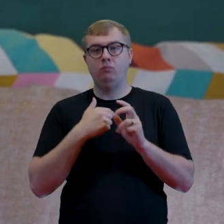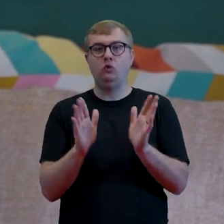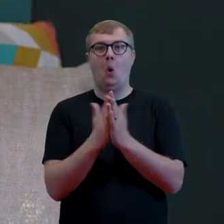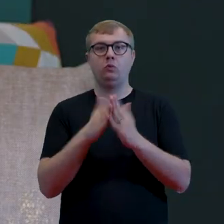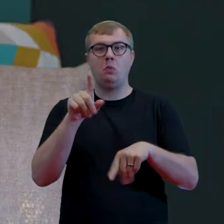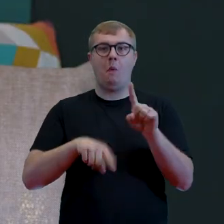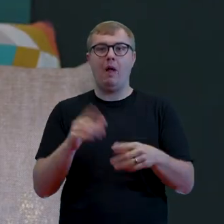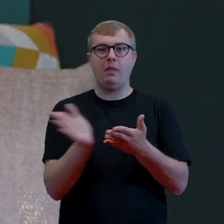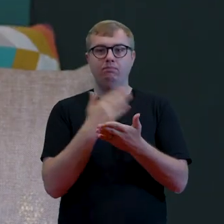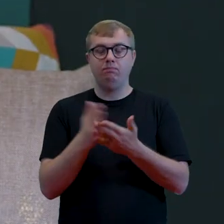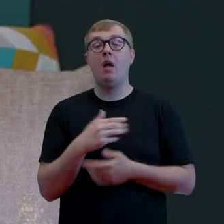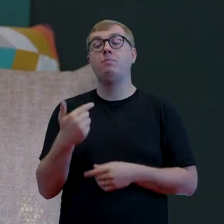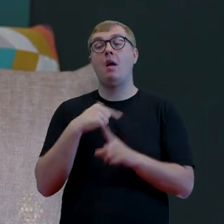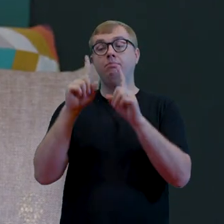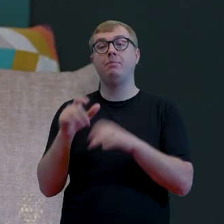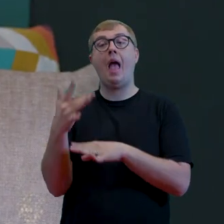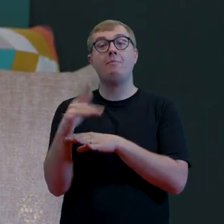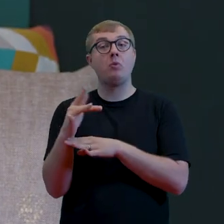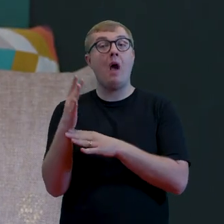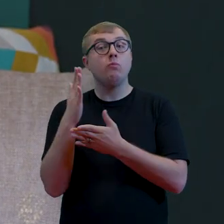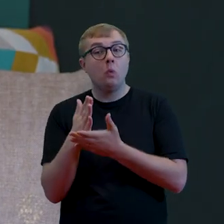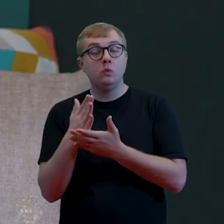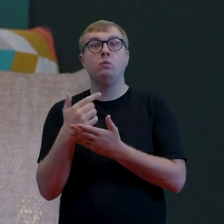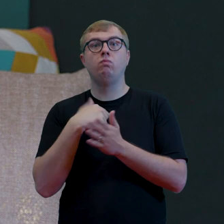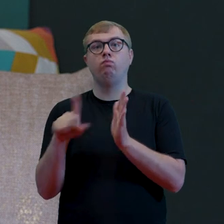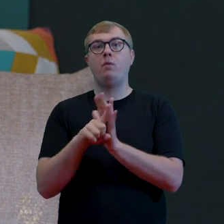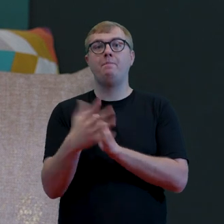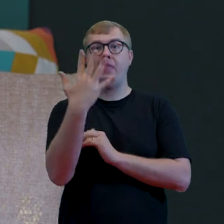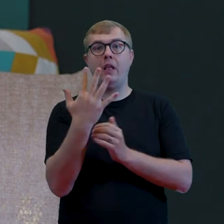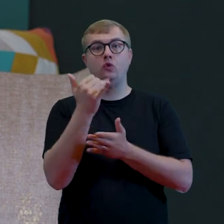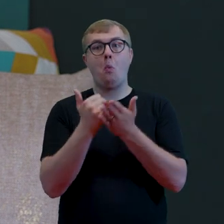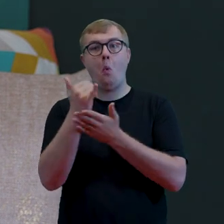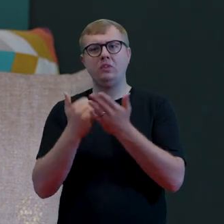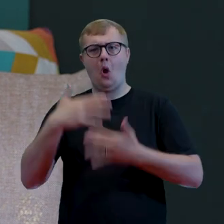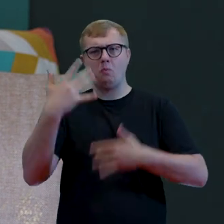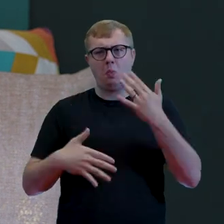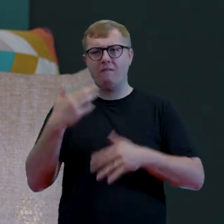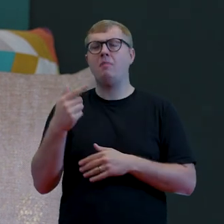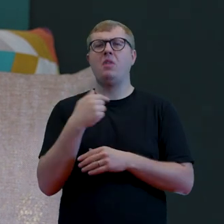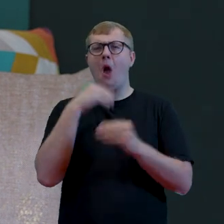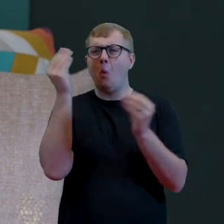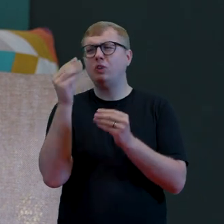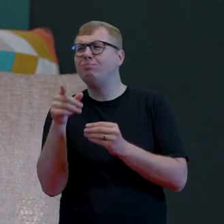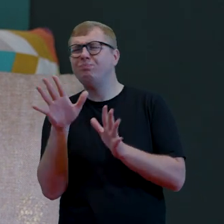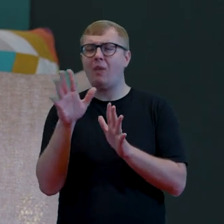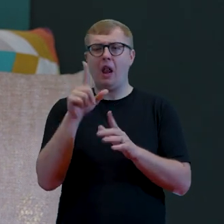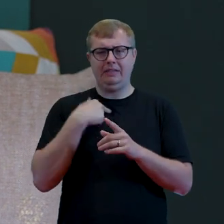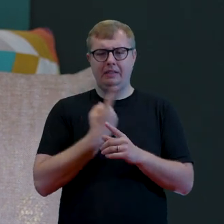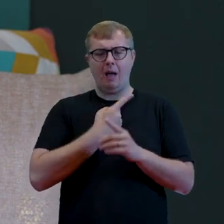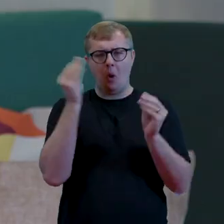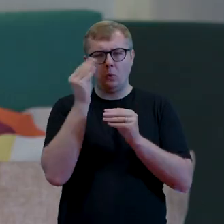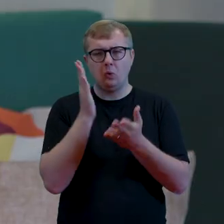papierowe kiedy przyszłam na emeryturę poszłam na 5 kursów komputerowych niewiele się nauczyłam Uczyłam się sama Ale